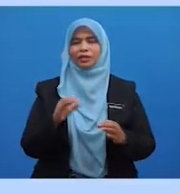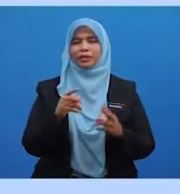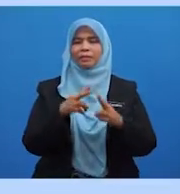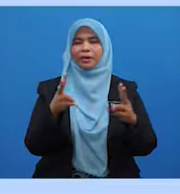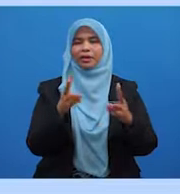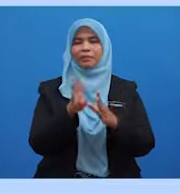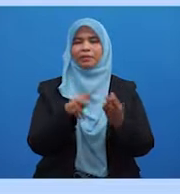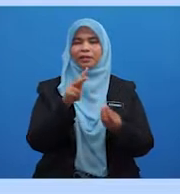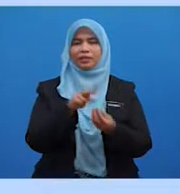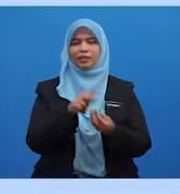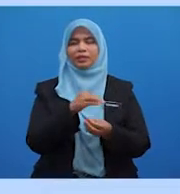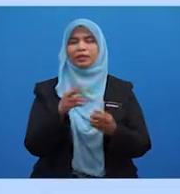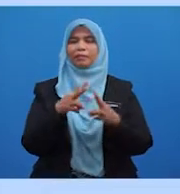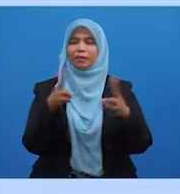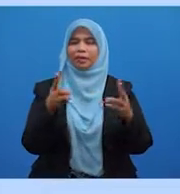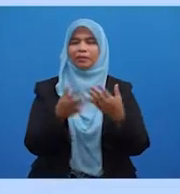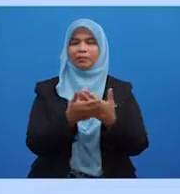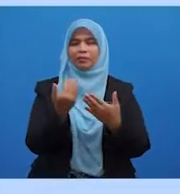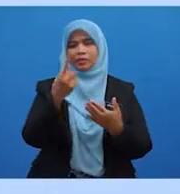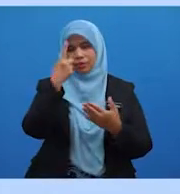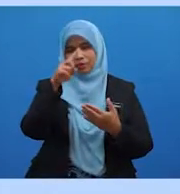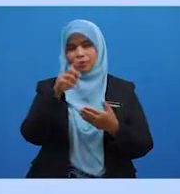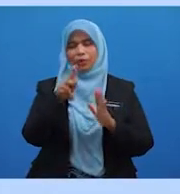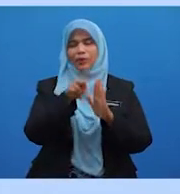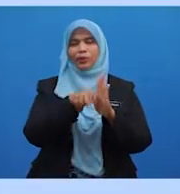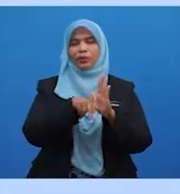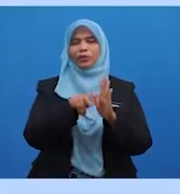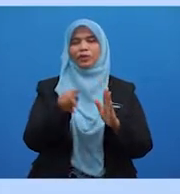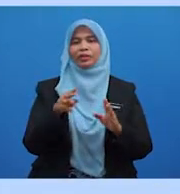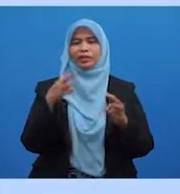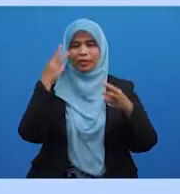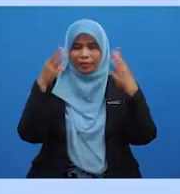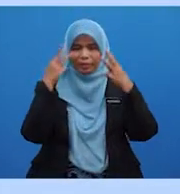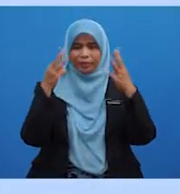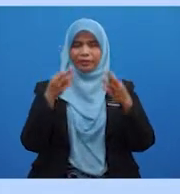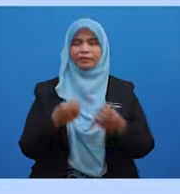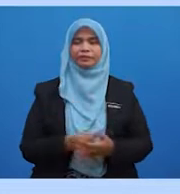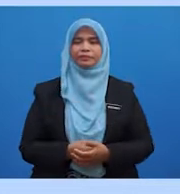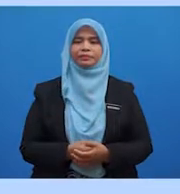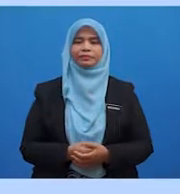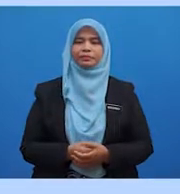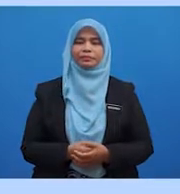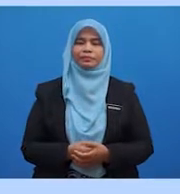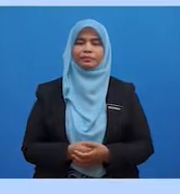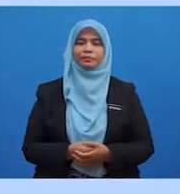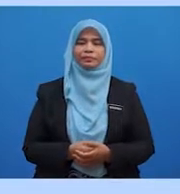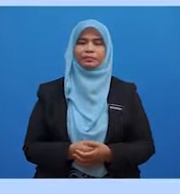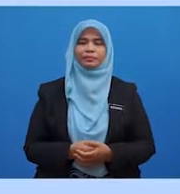serta paling mudah untuk mengurangkan kebimbangan dan juga tekanan pada otot.